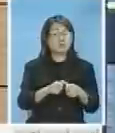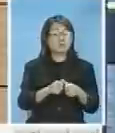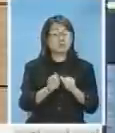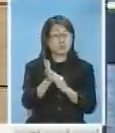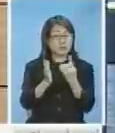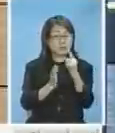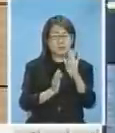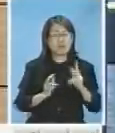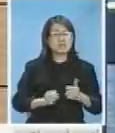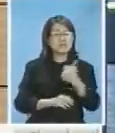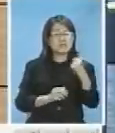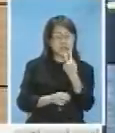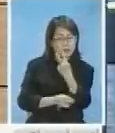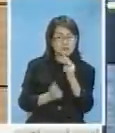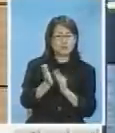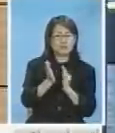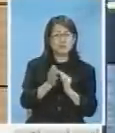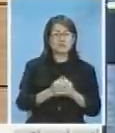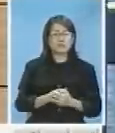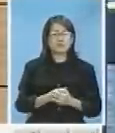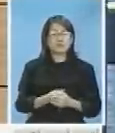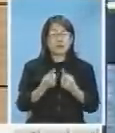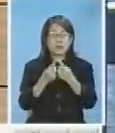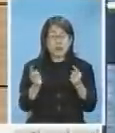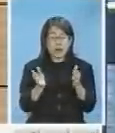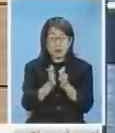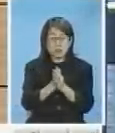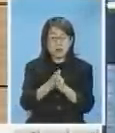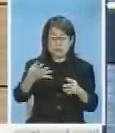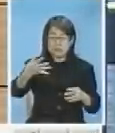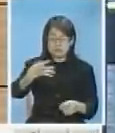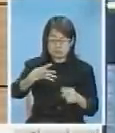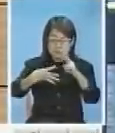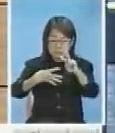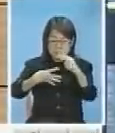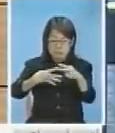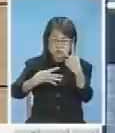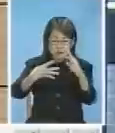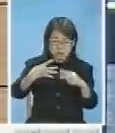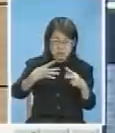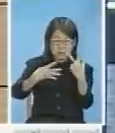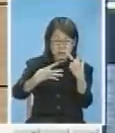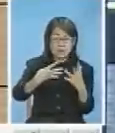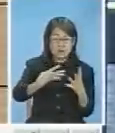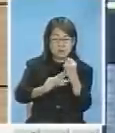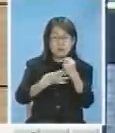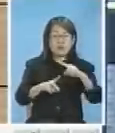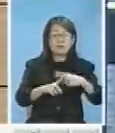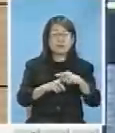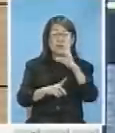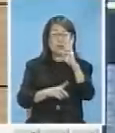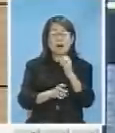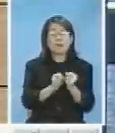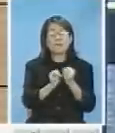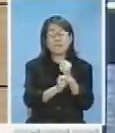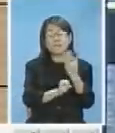นแต่ปรากฏว่าตลอดระยะเวลาประมาณ2ไตรมาสที่ผ่านมาหรือประมาณครึ่งปีหลังของปีที่แล้วท่านประธานค